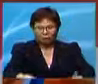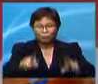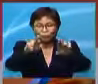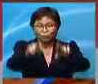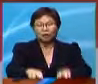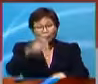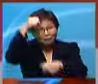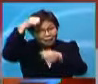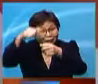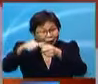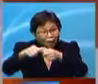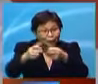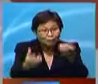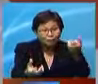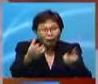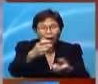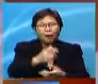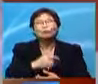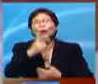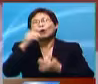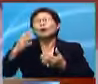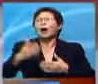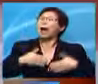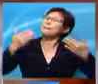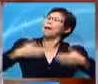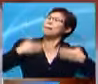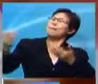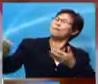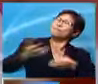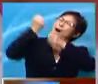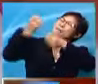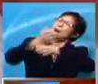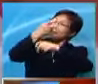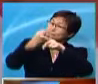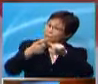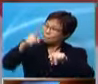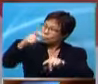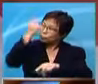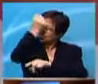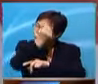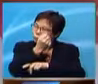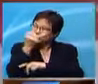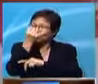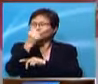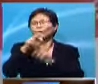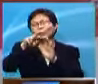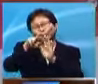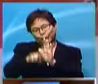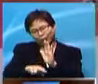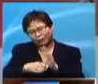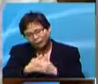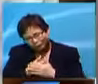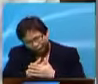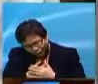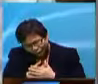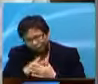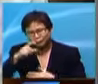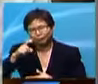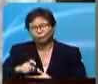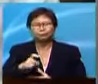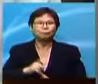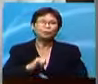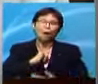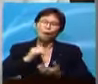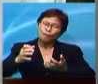ahli Parti itu agar tidak terbawa-bawa dengan kemenangan tersebut sebaliknya perlu bersikap rendah diri saya